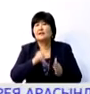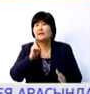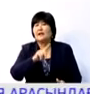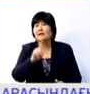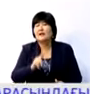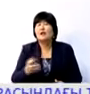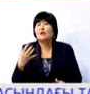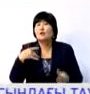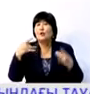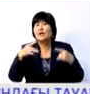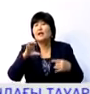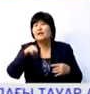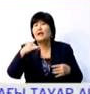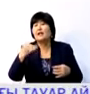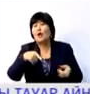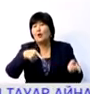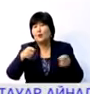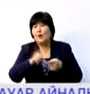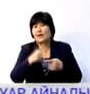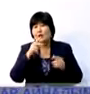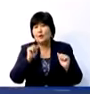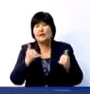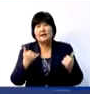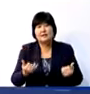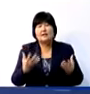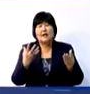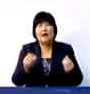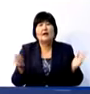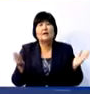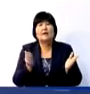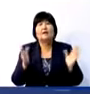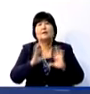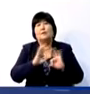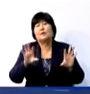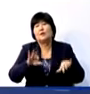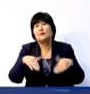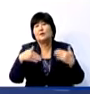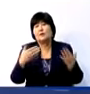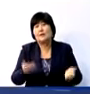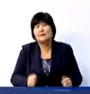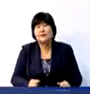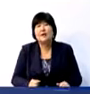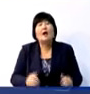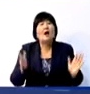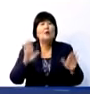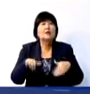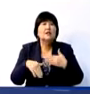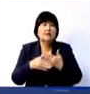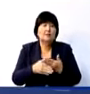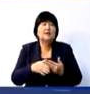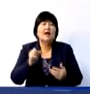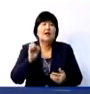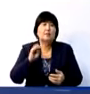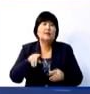kasserkan.kz-тен Қызылорда телеарнасының сайтына өту арқылы көре аласыздар. Ал қазір бүгінгі күнге арналған ауа райы болжамын назарларыңызға ұсынамыз. Ауа райы дерегінің